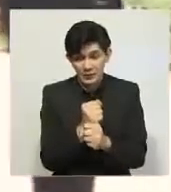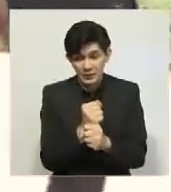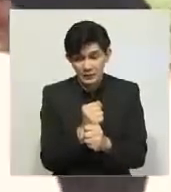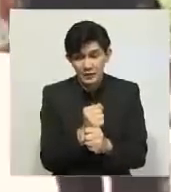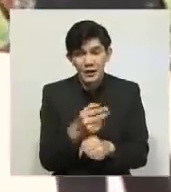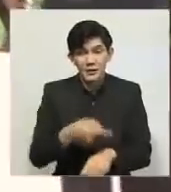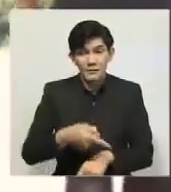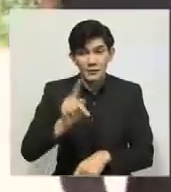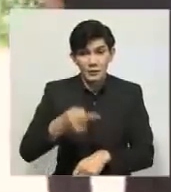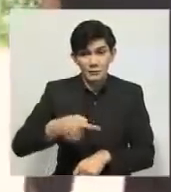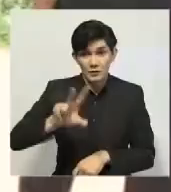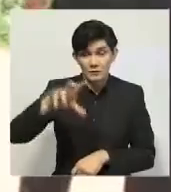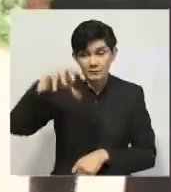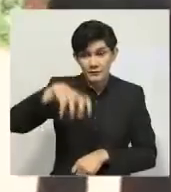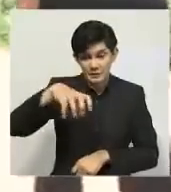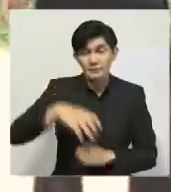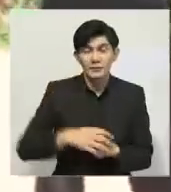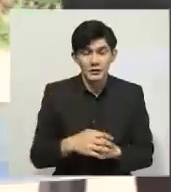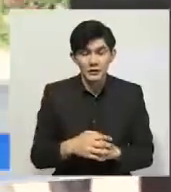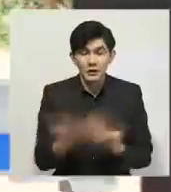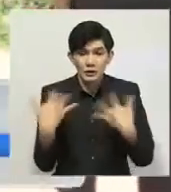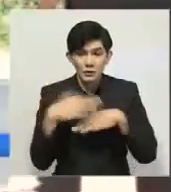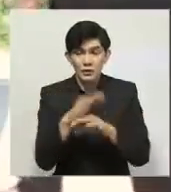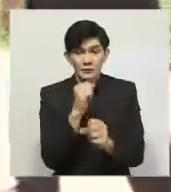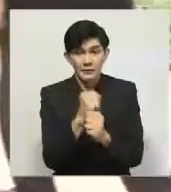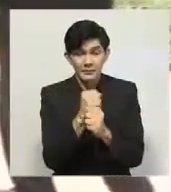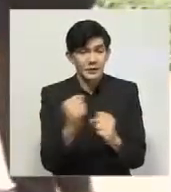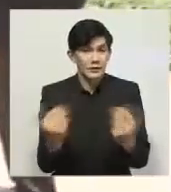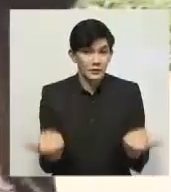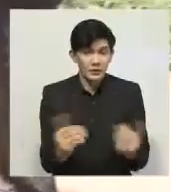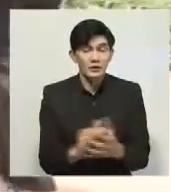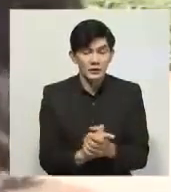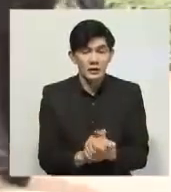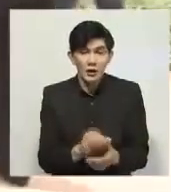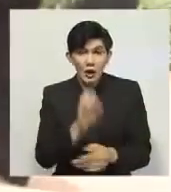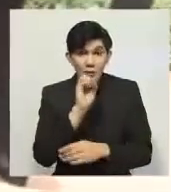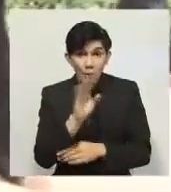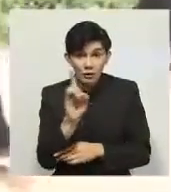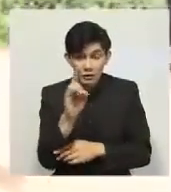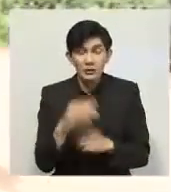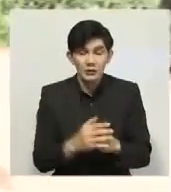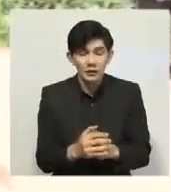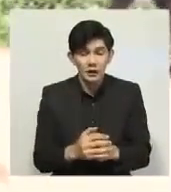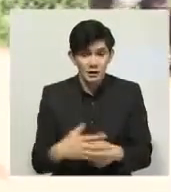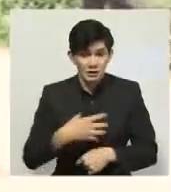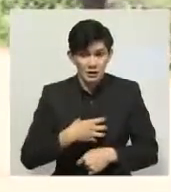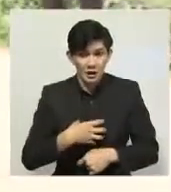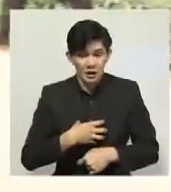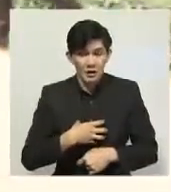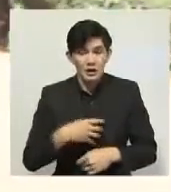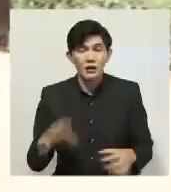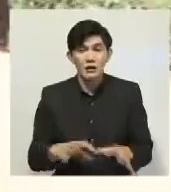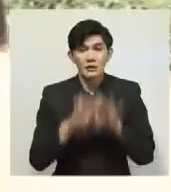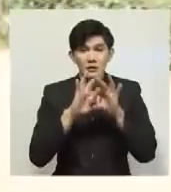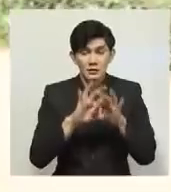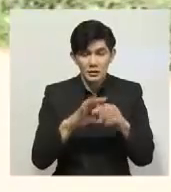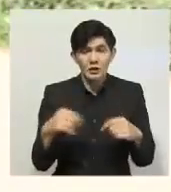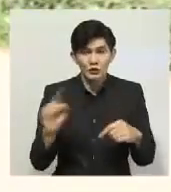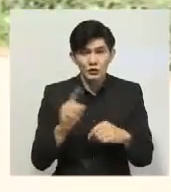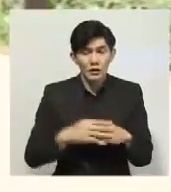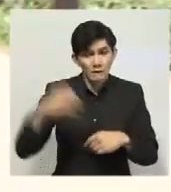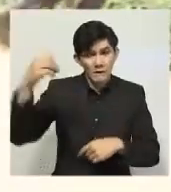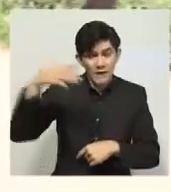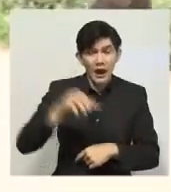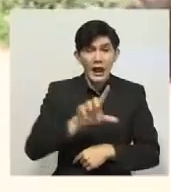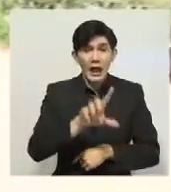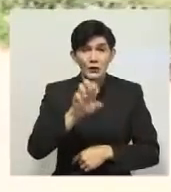างป้องกันและบรรเทาสาธารณภัยที่มาร่วมปฏิบัติการในครั้งนี้ก็ได้แจ้งมาว่ามีความต้องการครับในเรื่องของหลอด LED